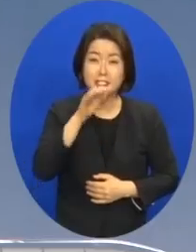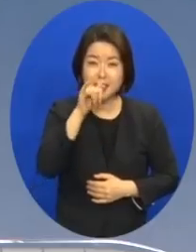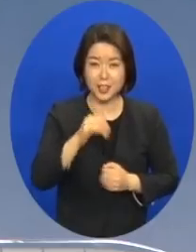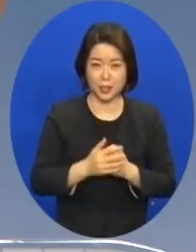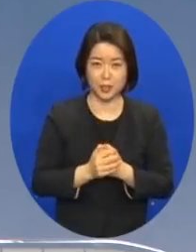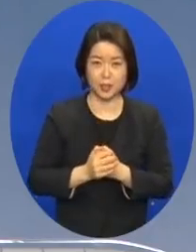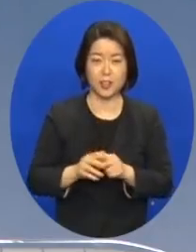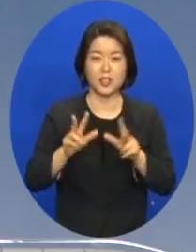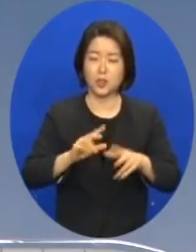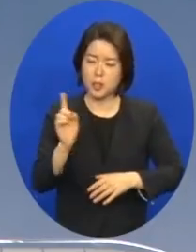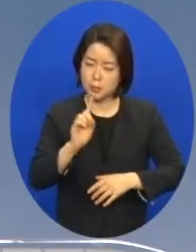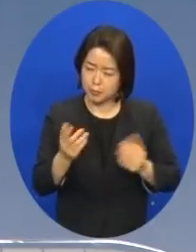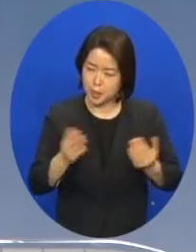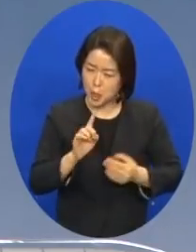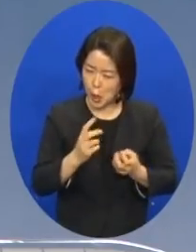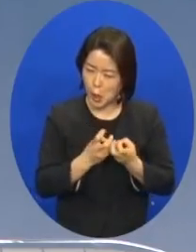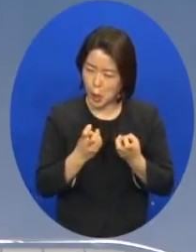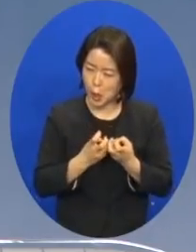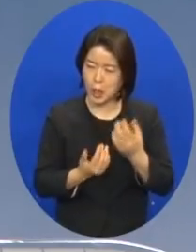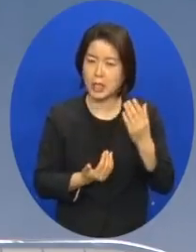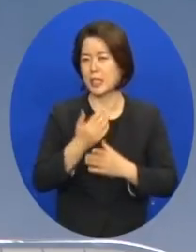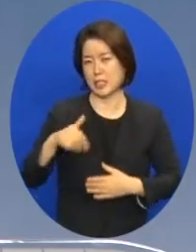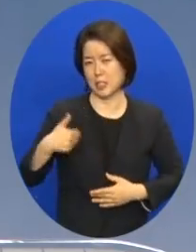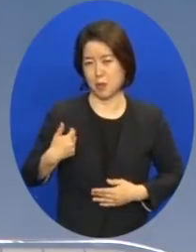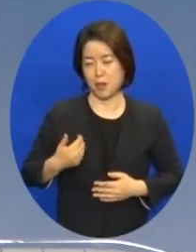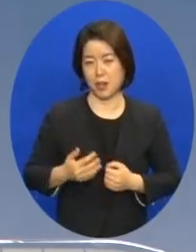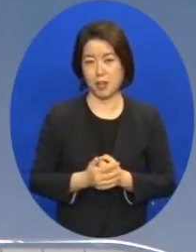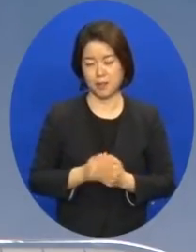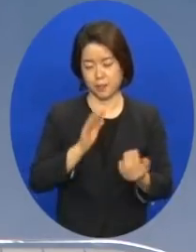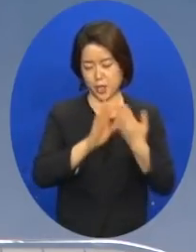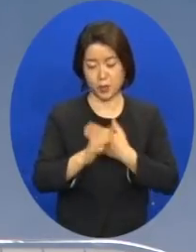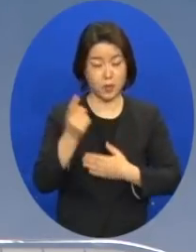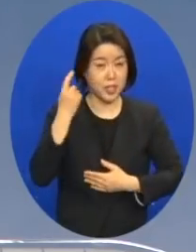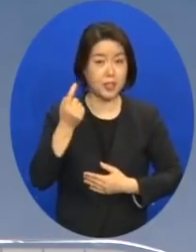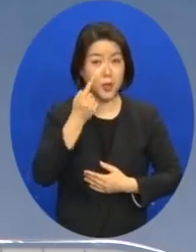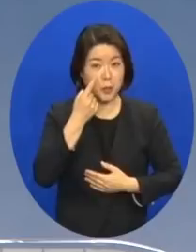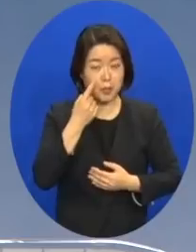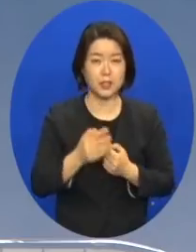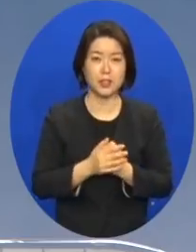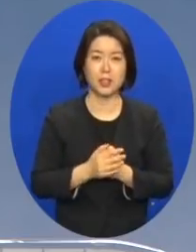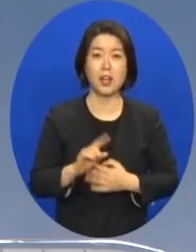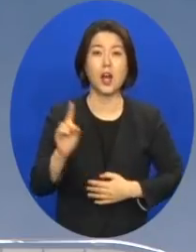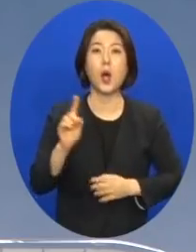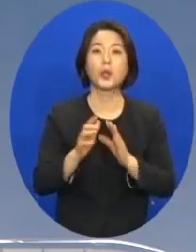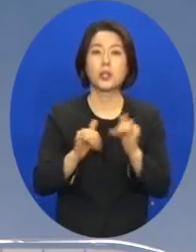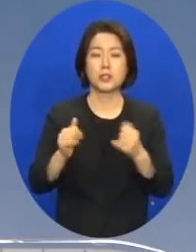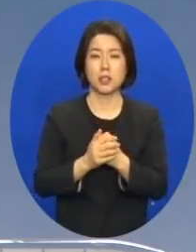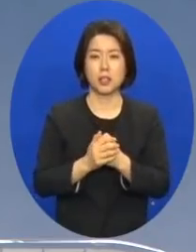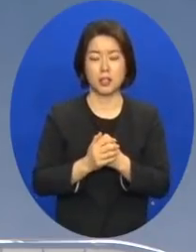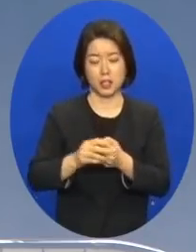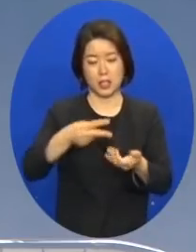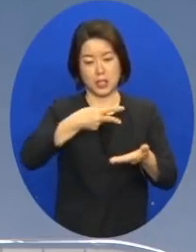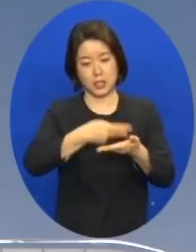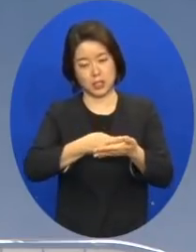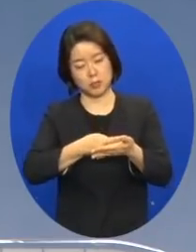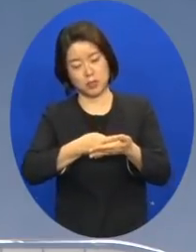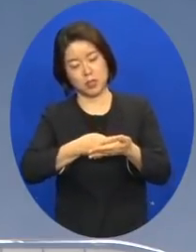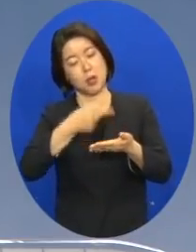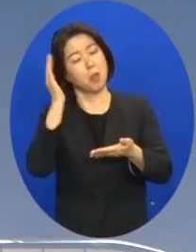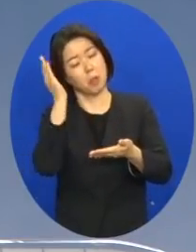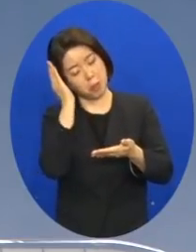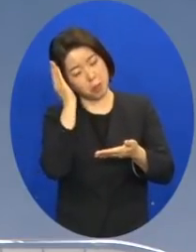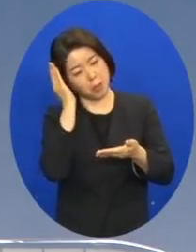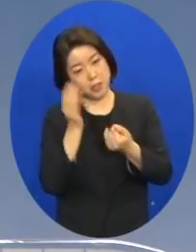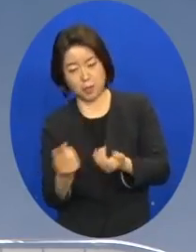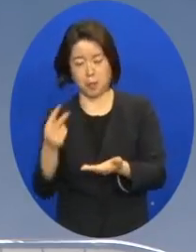지금도 무슨 일이 어떻게 일어날지 모르죠. 나중에 듣고 보니까 어느 분이 침대에 누워서 예배드리다가